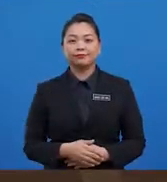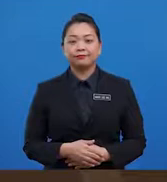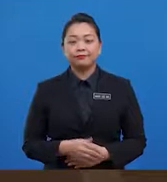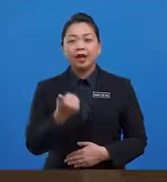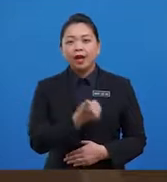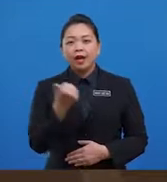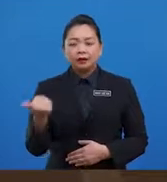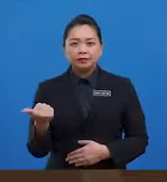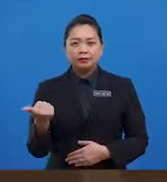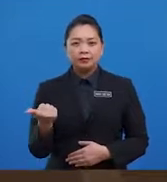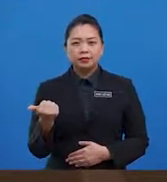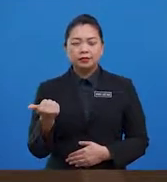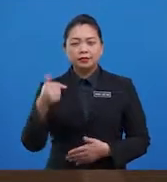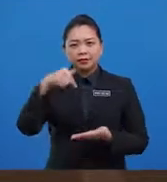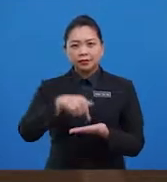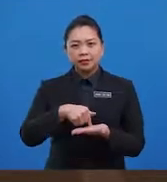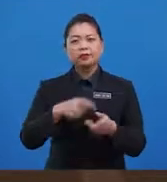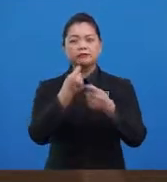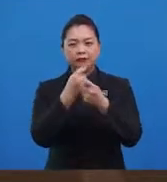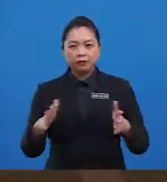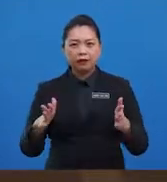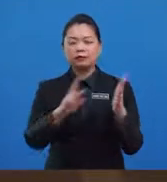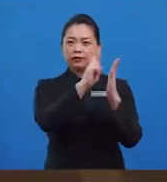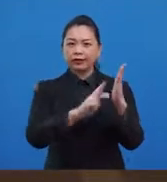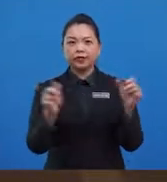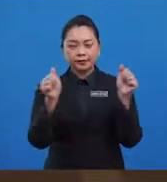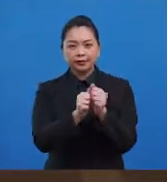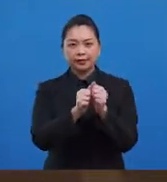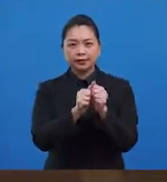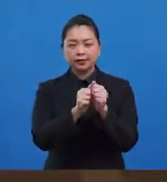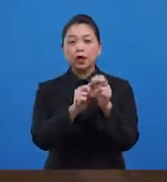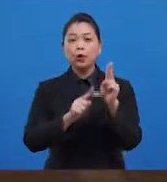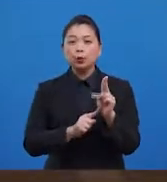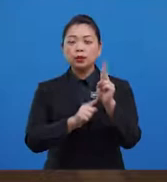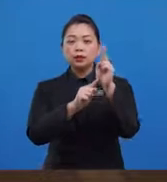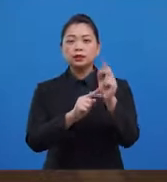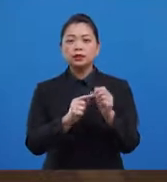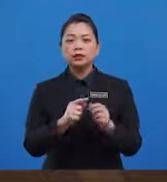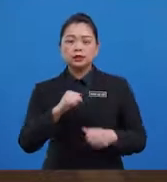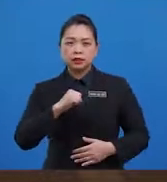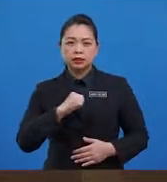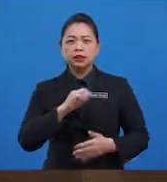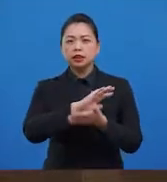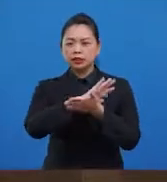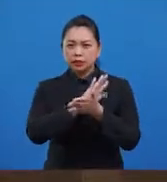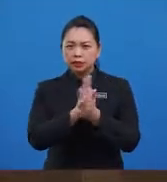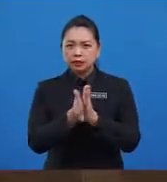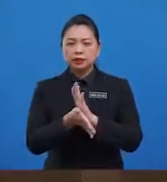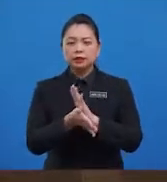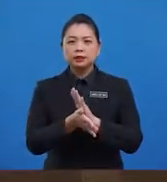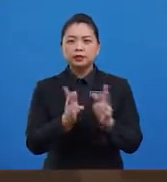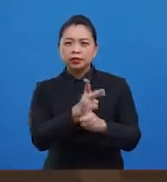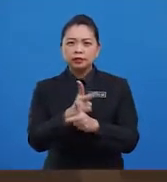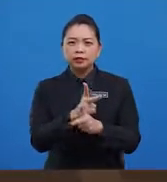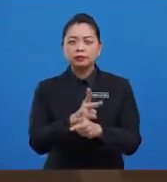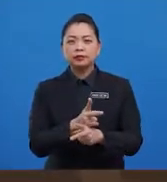dan perhiasan diraja ini telah direka dengan keunikan tersendiri dan dijaga rapi sejak dari